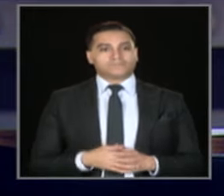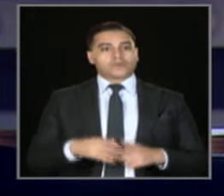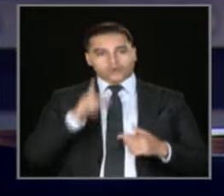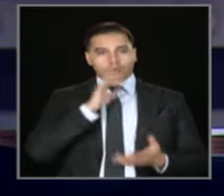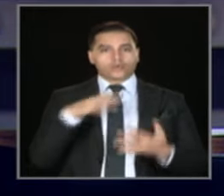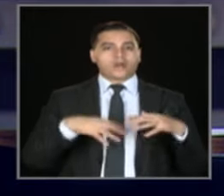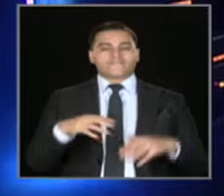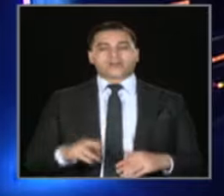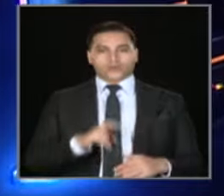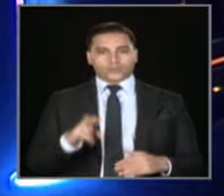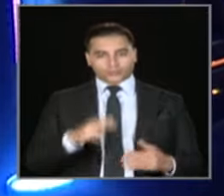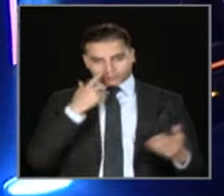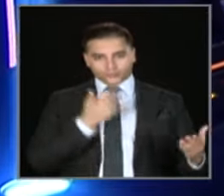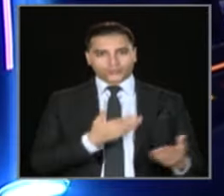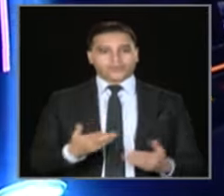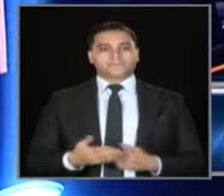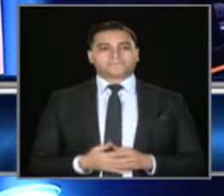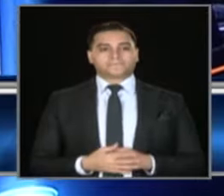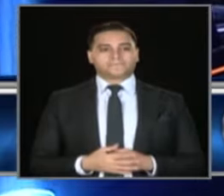جغرافيا، والسؤال هو: